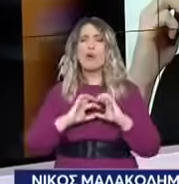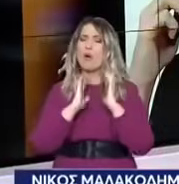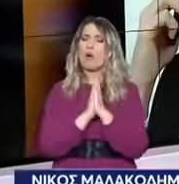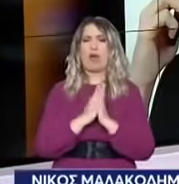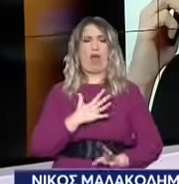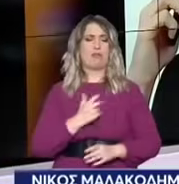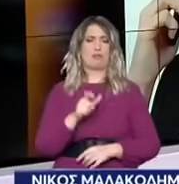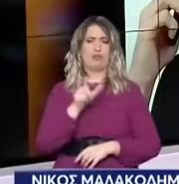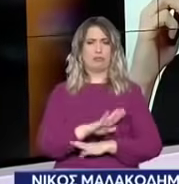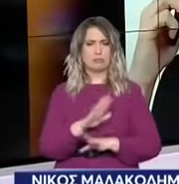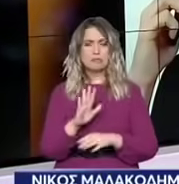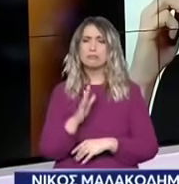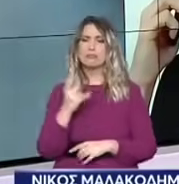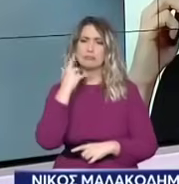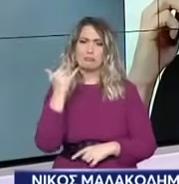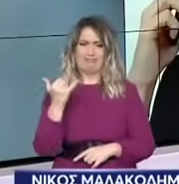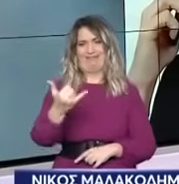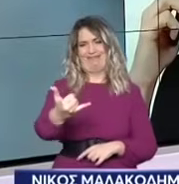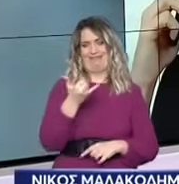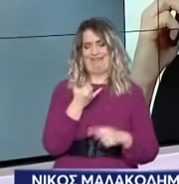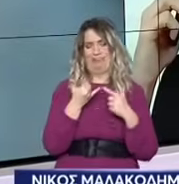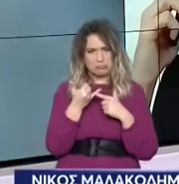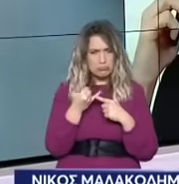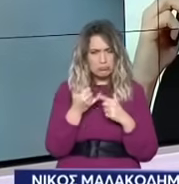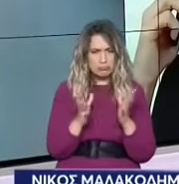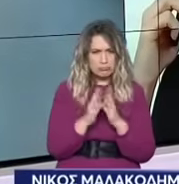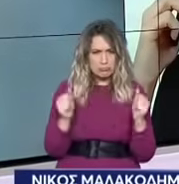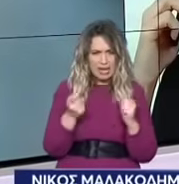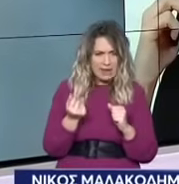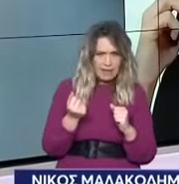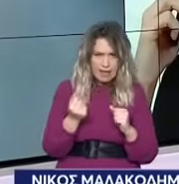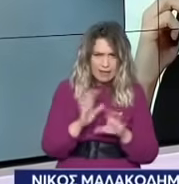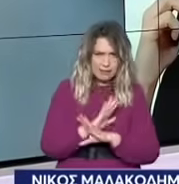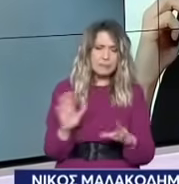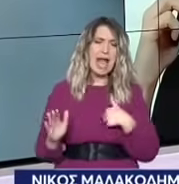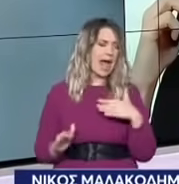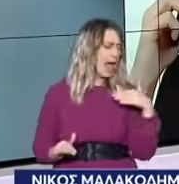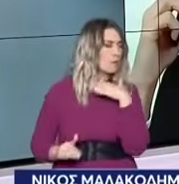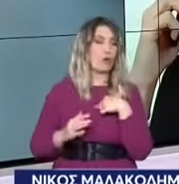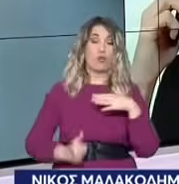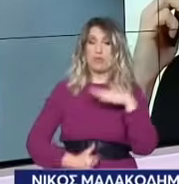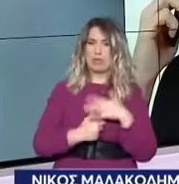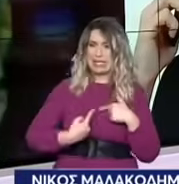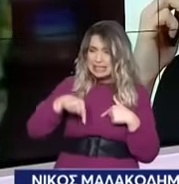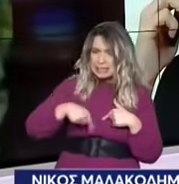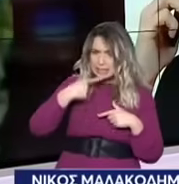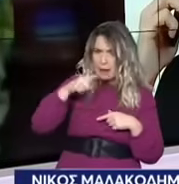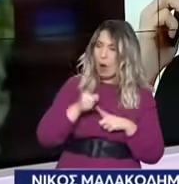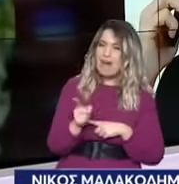χρήματα. Εγώ, σαν πρόεδρος της εταιρείας, προχώρησα σε μήνυση το αμέσως επόμενο χρονικό διάστημα, την ίδια ημέρα δηλαδή.